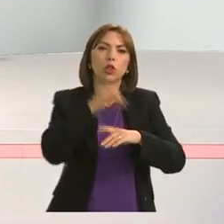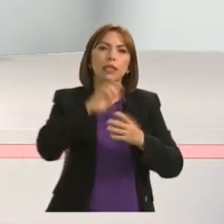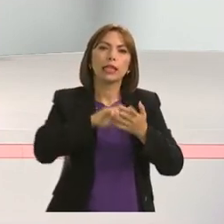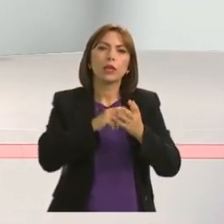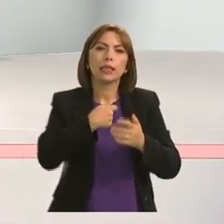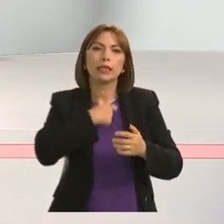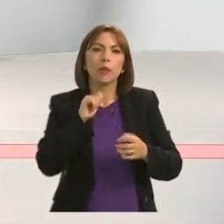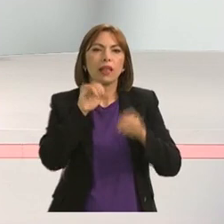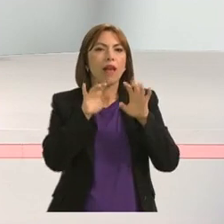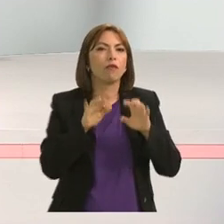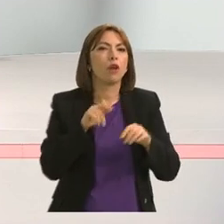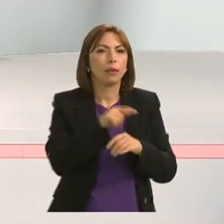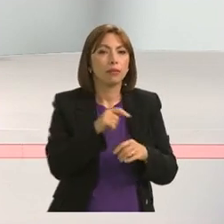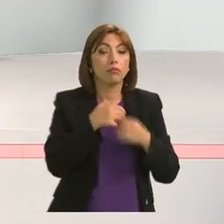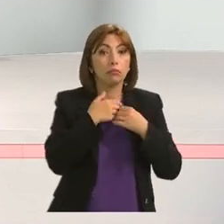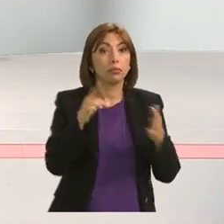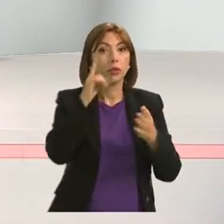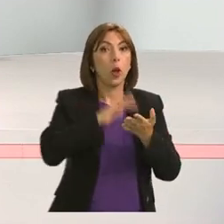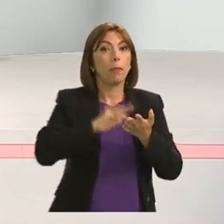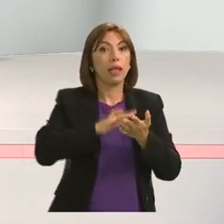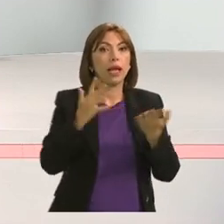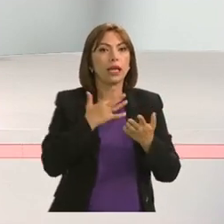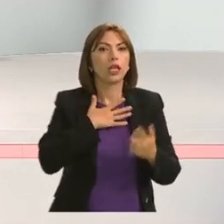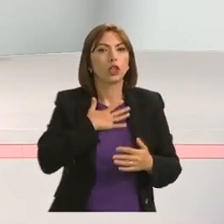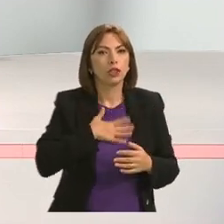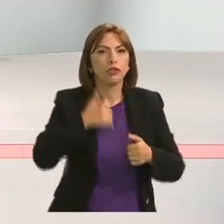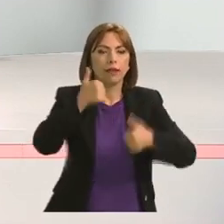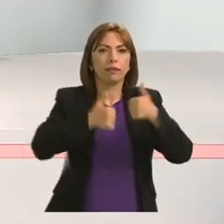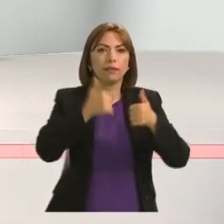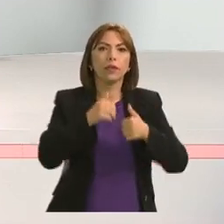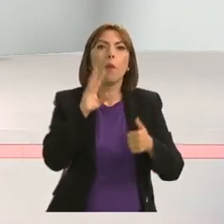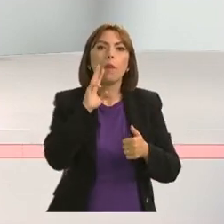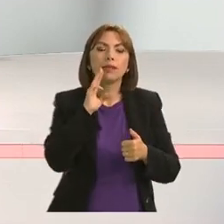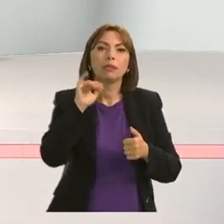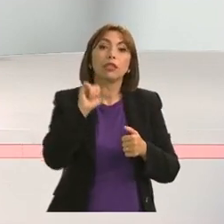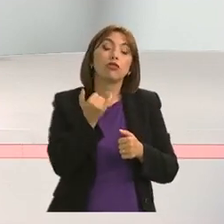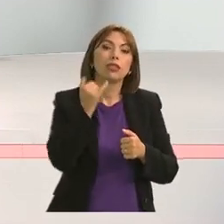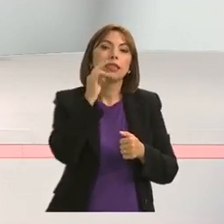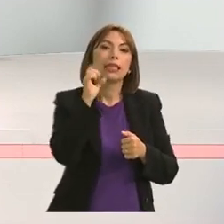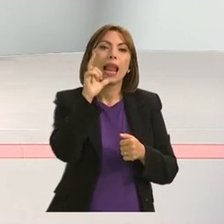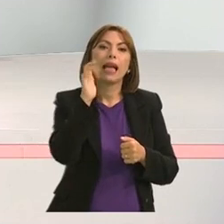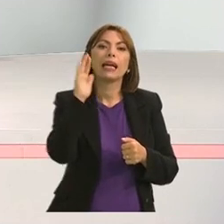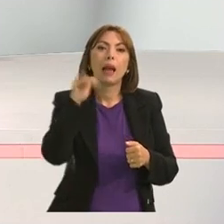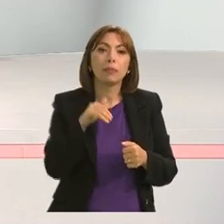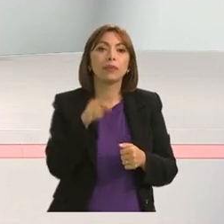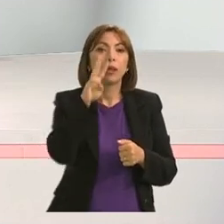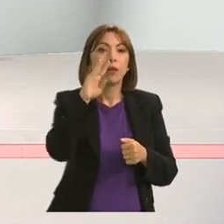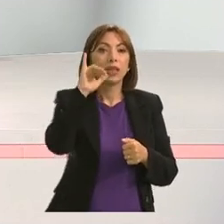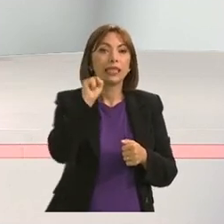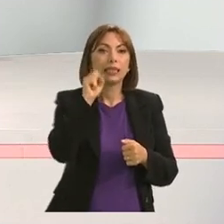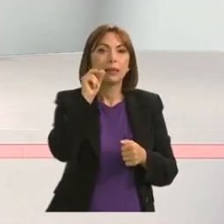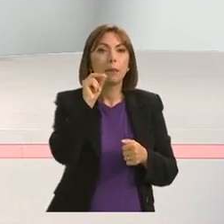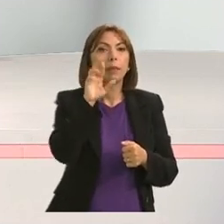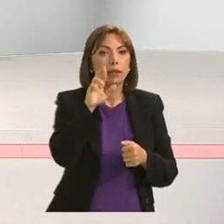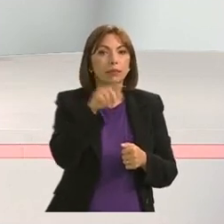tehnologii de securitate informatică, a lansat o aplicație care își dorește să rivalizeze cu WhatsApp și Telegram. Whisper este